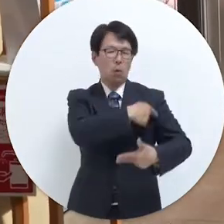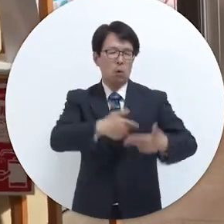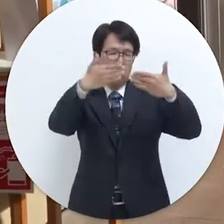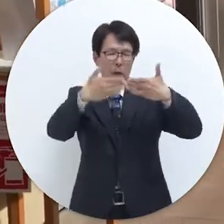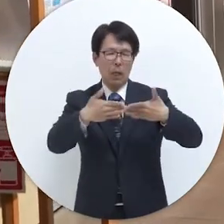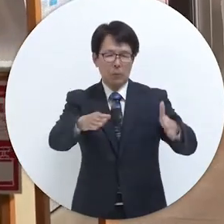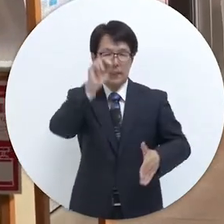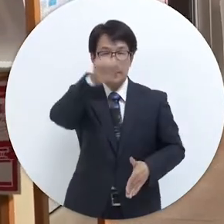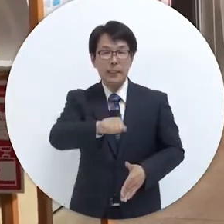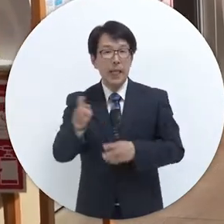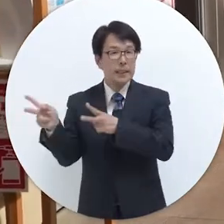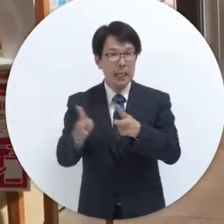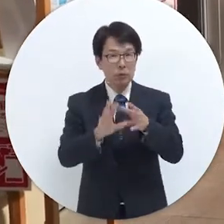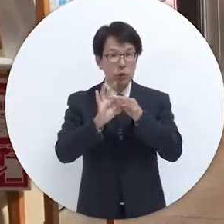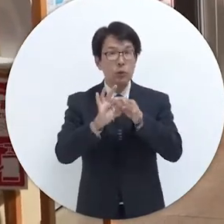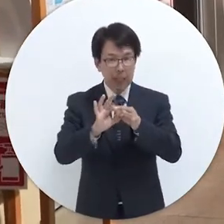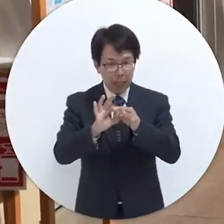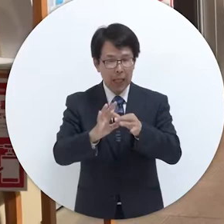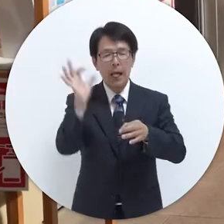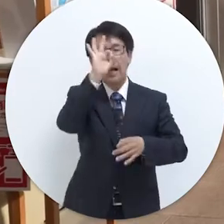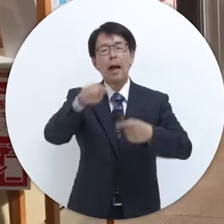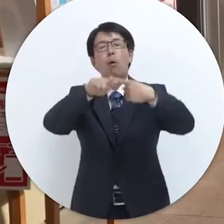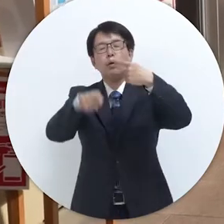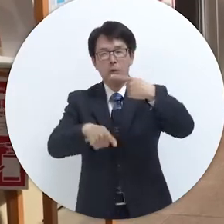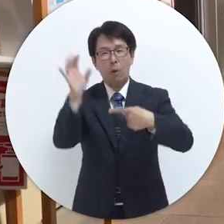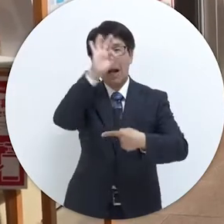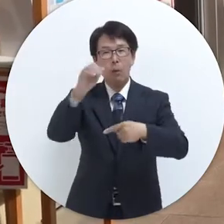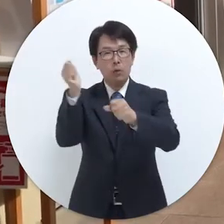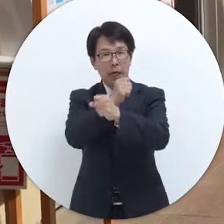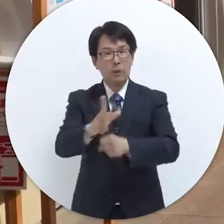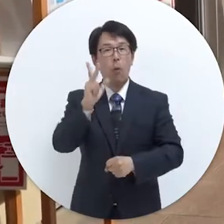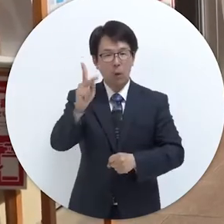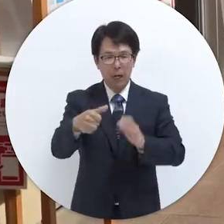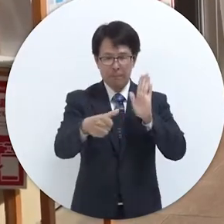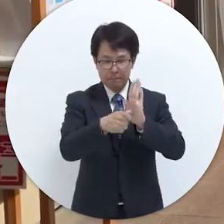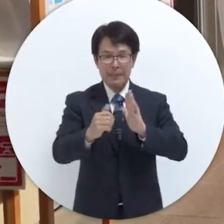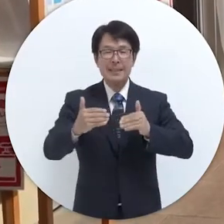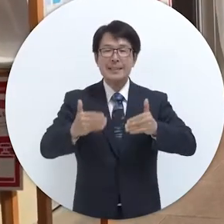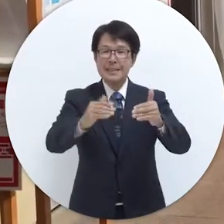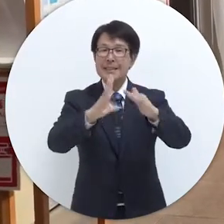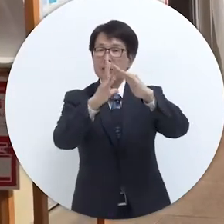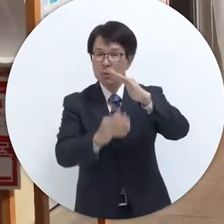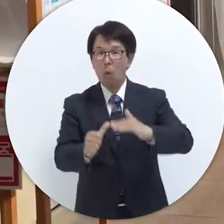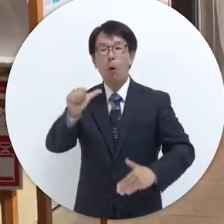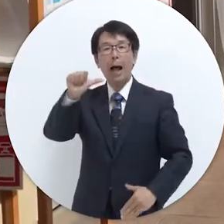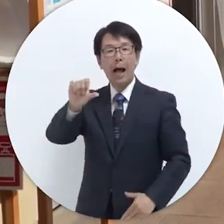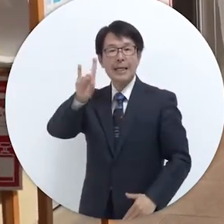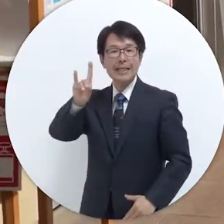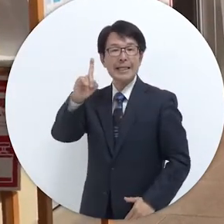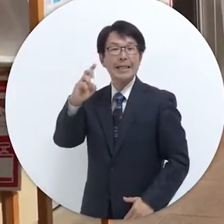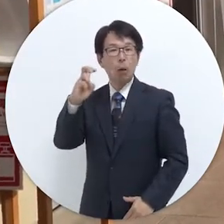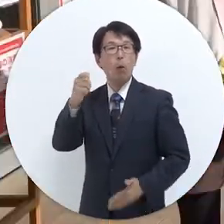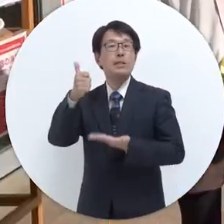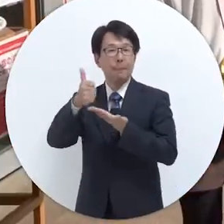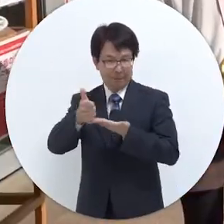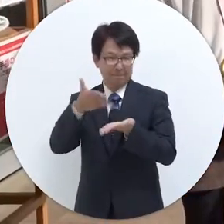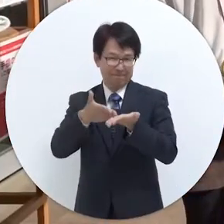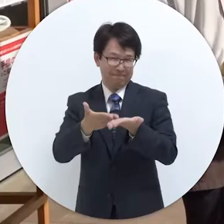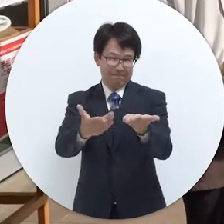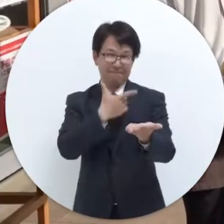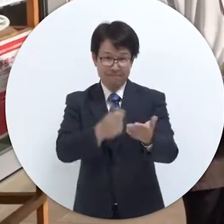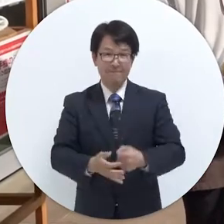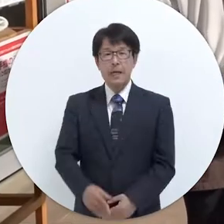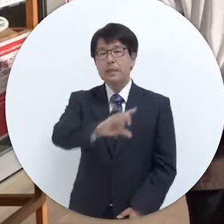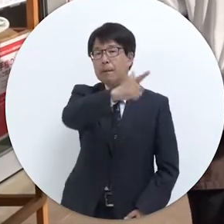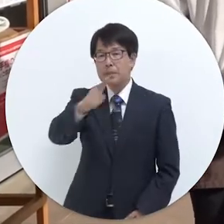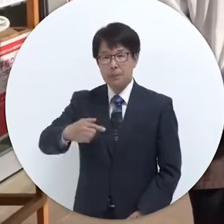認定制度について、観光庁観光産業課新藤明宏様からお話伺いたいと思います。 さまざ